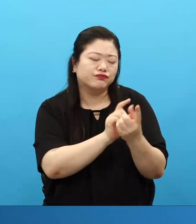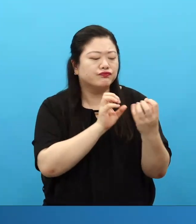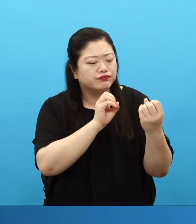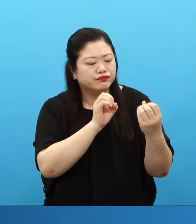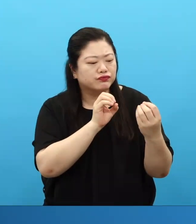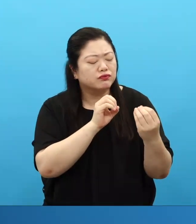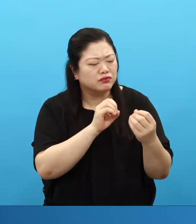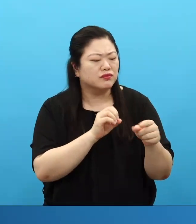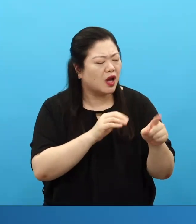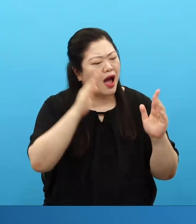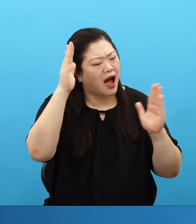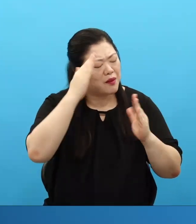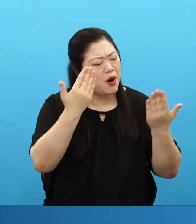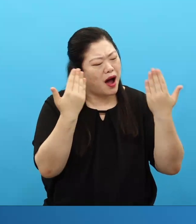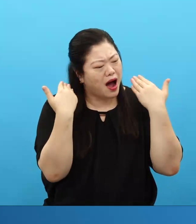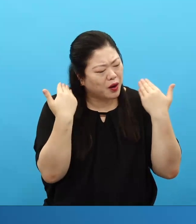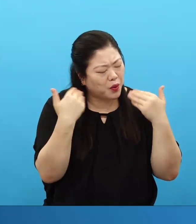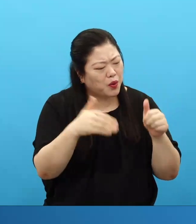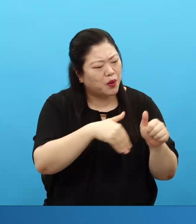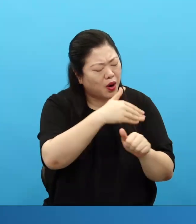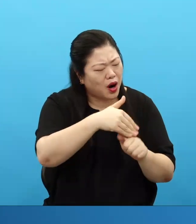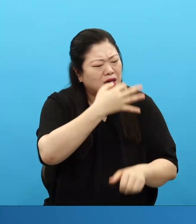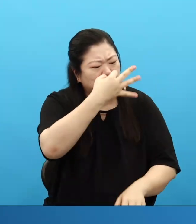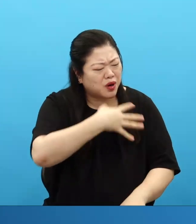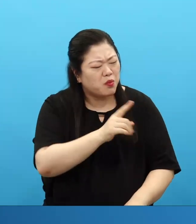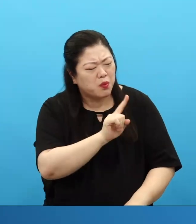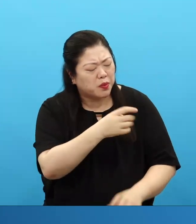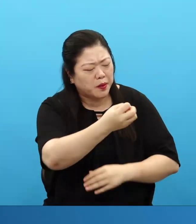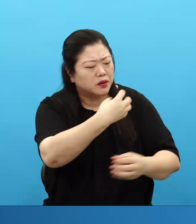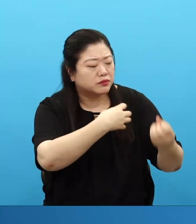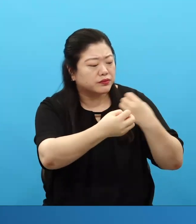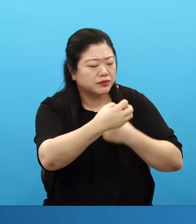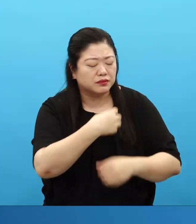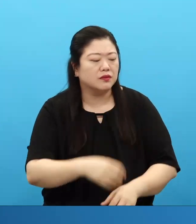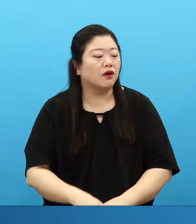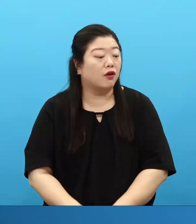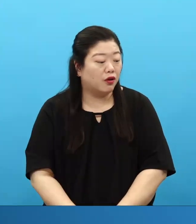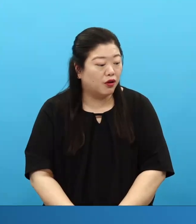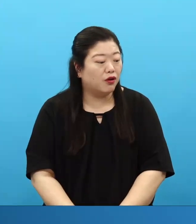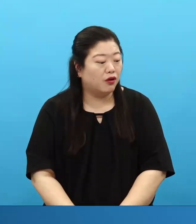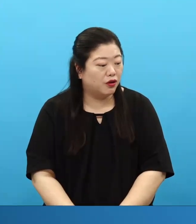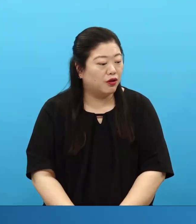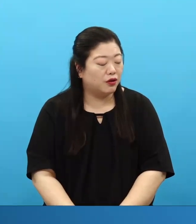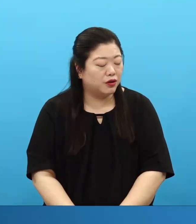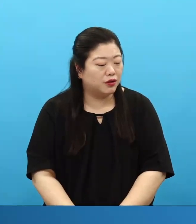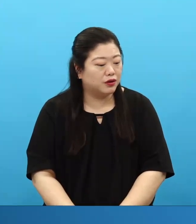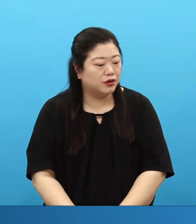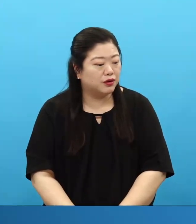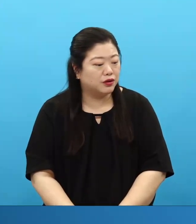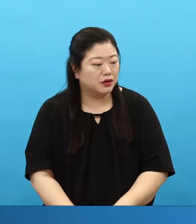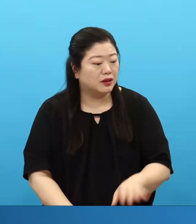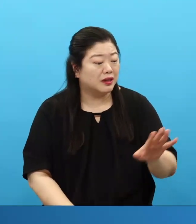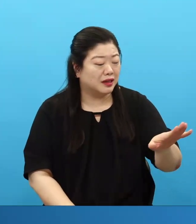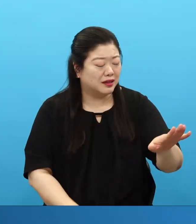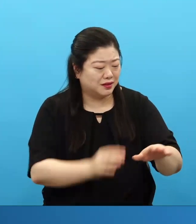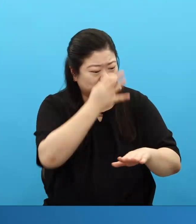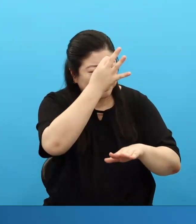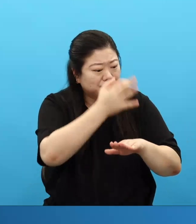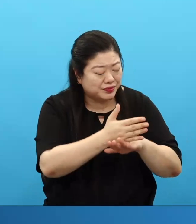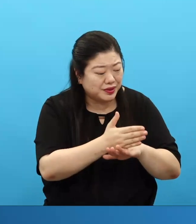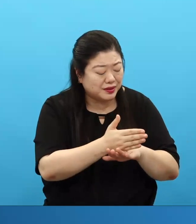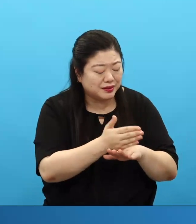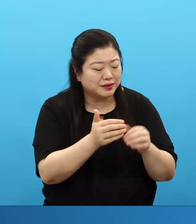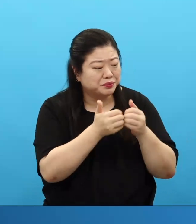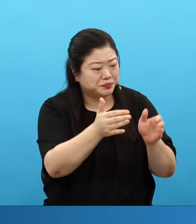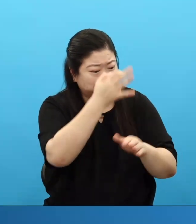hardship he was facing at school. 밖에 나가면 더 심하다. I said, it's worse when you go outside. 이런 걸 못 이기면 너는 평생 이래 살아. And if you can't overcome this, then you're going to live like this for the